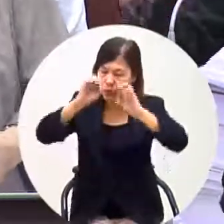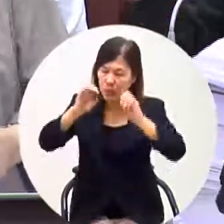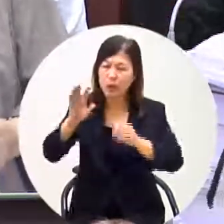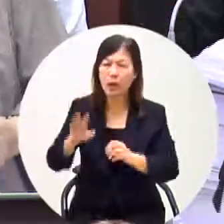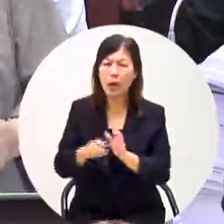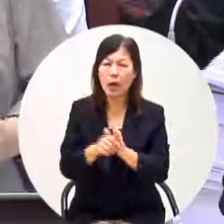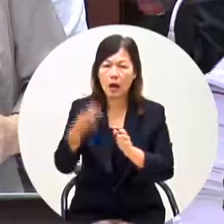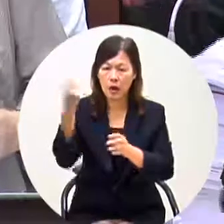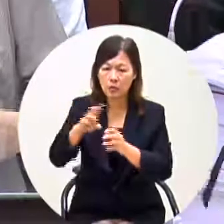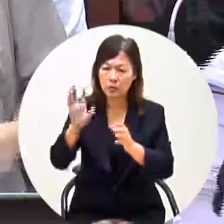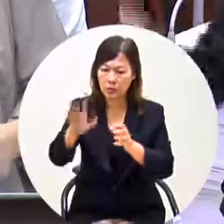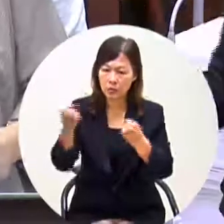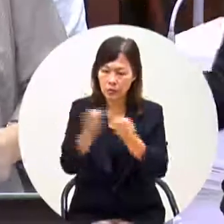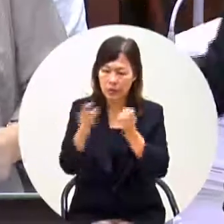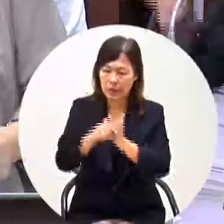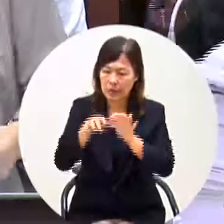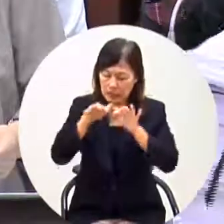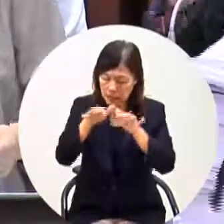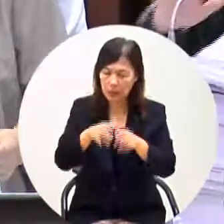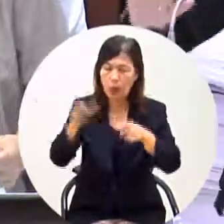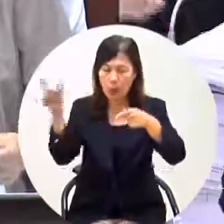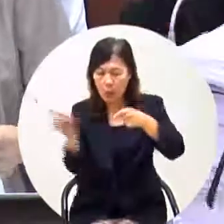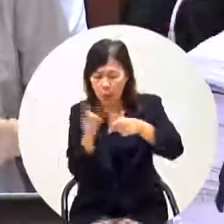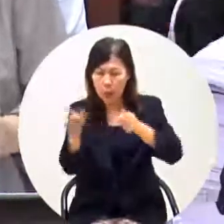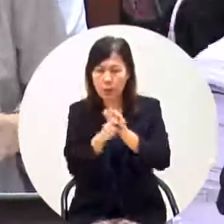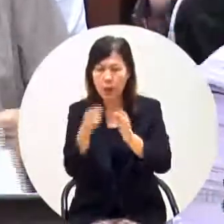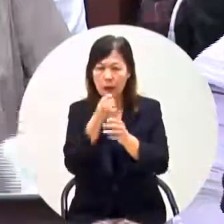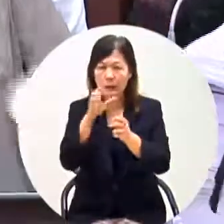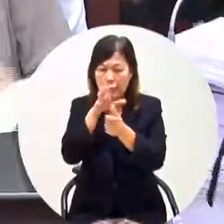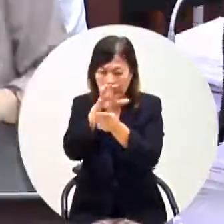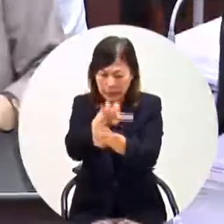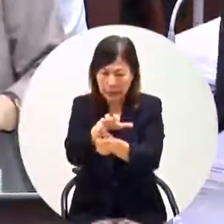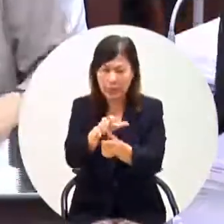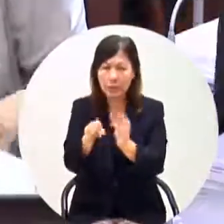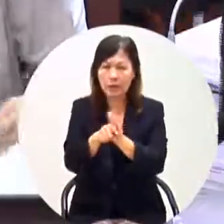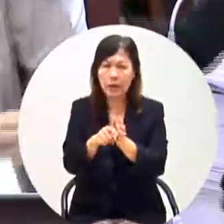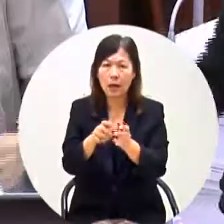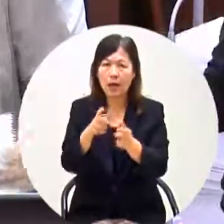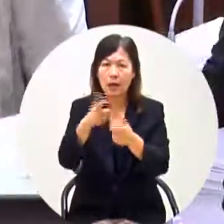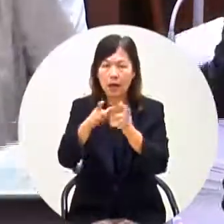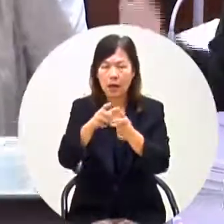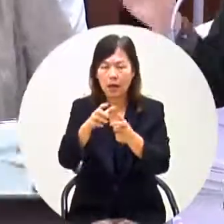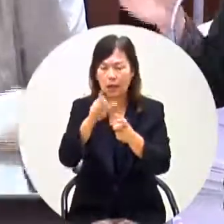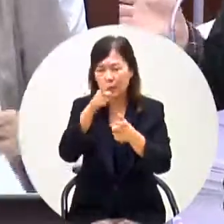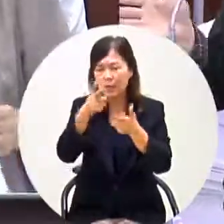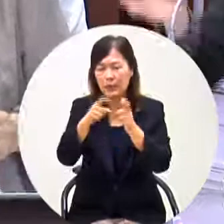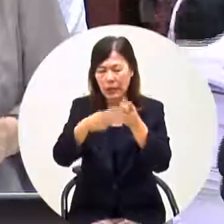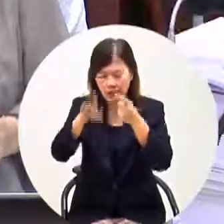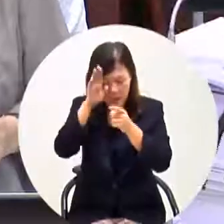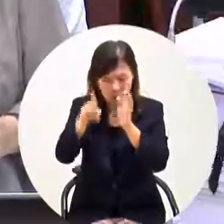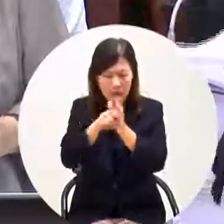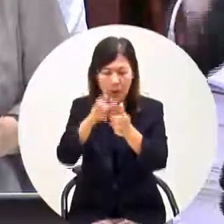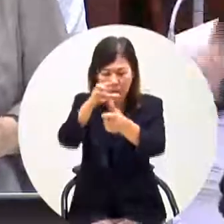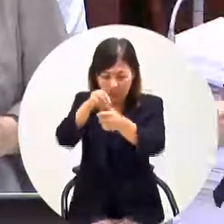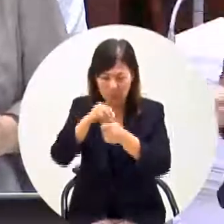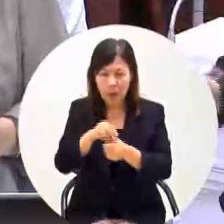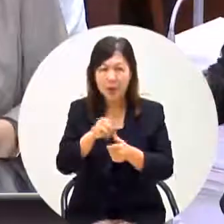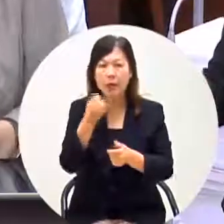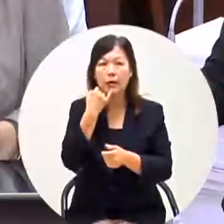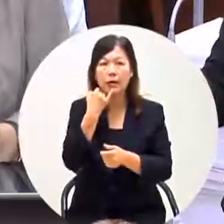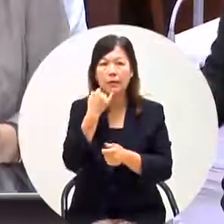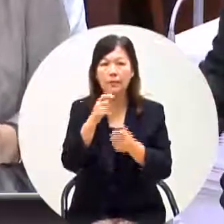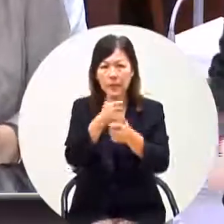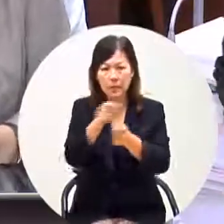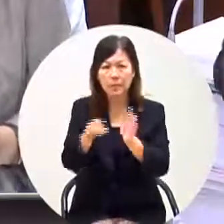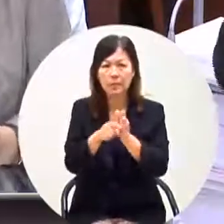台风，我们可以做强制的，不是强制，对不起，可以做一些安置。 谢谢 市长，你先 请 坐。 我